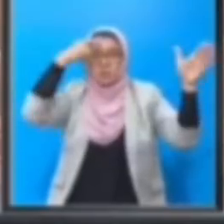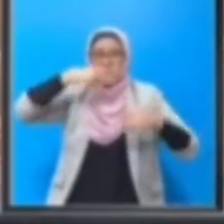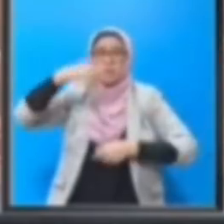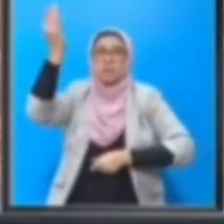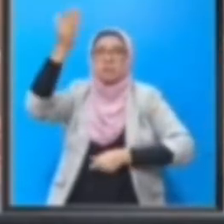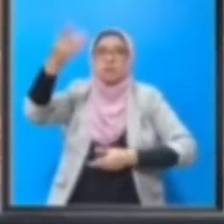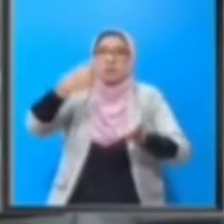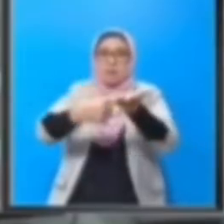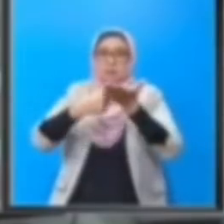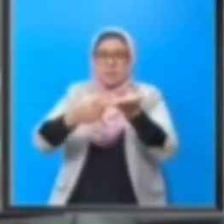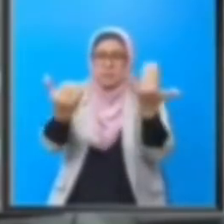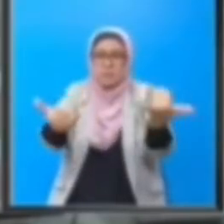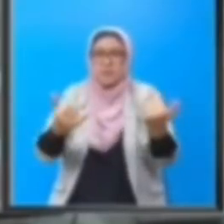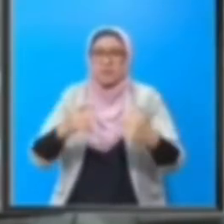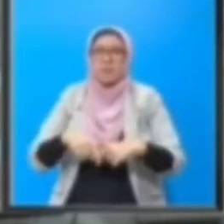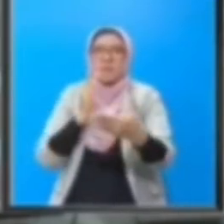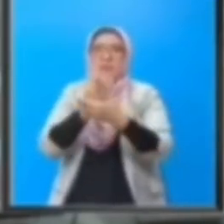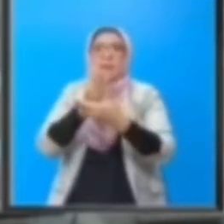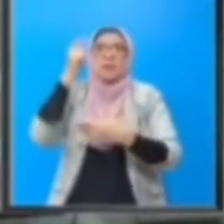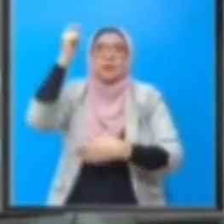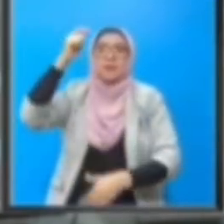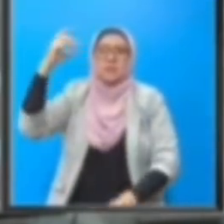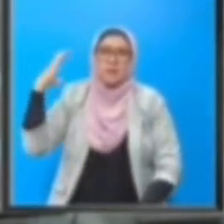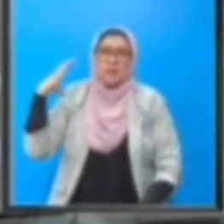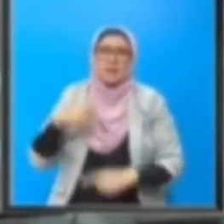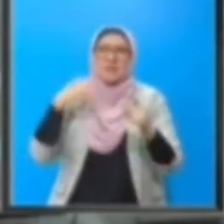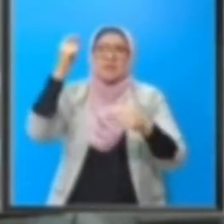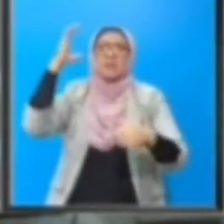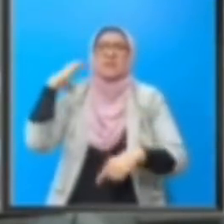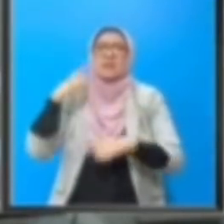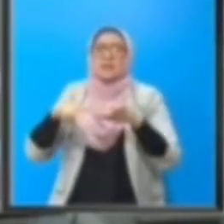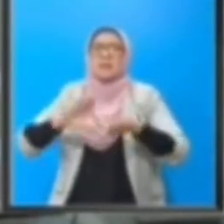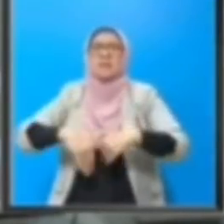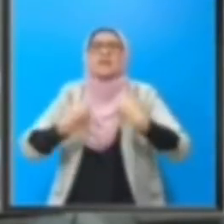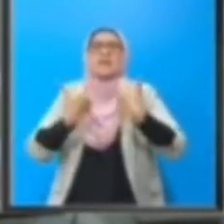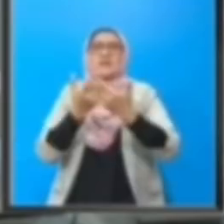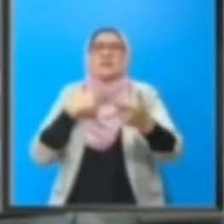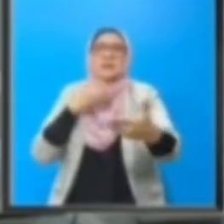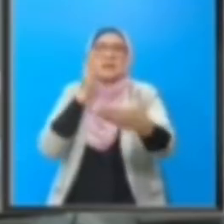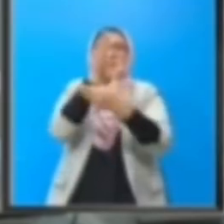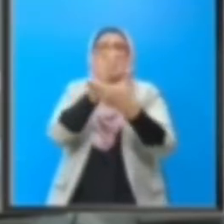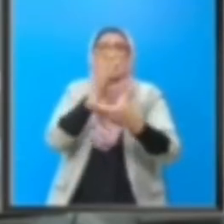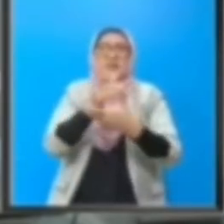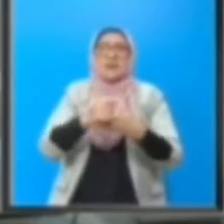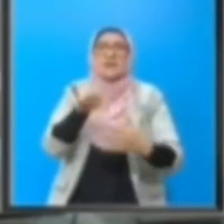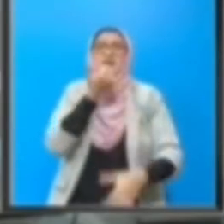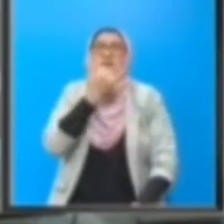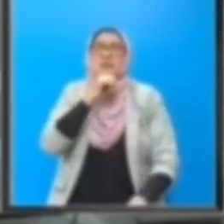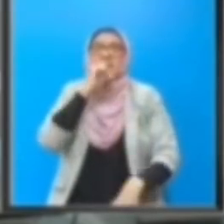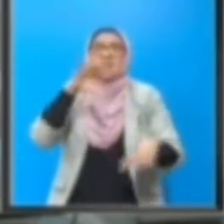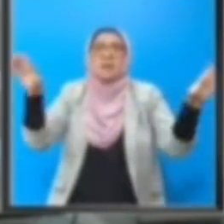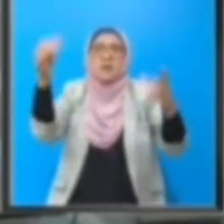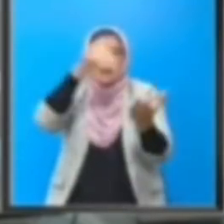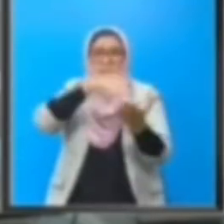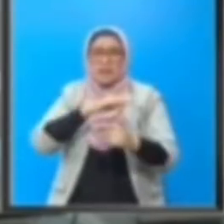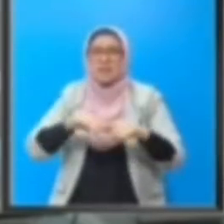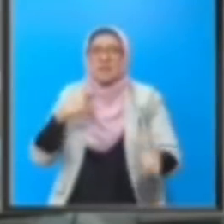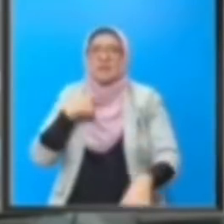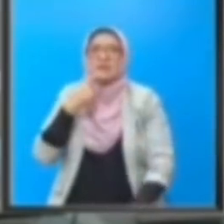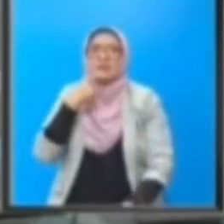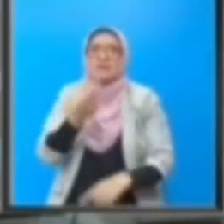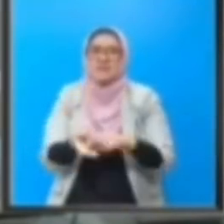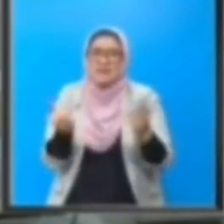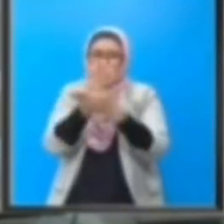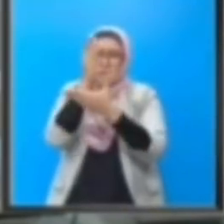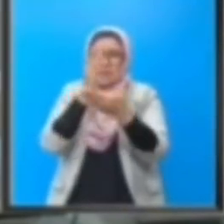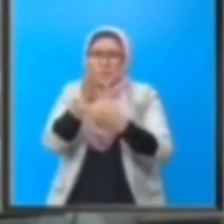Yang dipertua. Tuan Yang Dipertua. Bagaimana kita nak pastikan kesilapan ini tidak akan berlaku lagi? Two wrongs don't make one right. Two wrongs